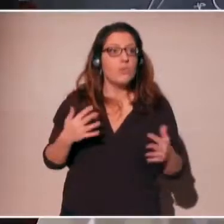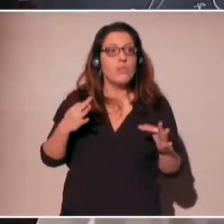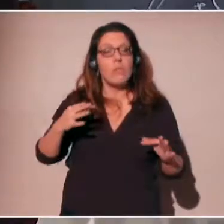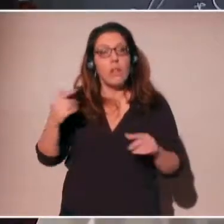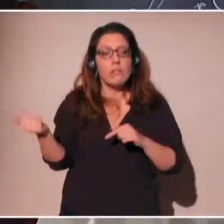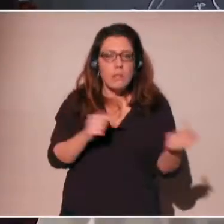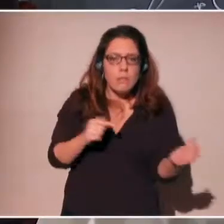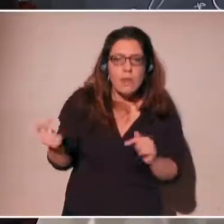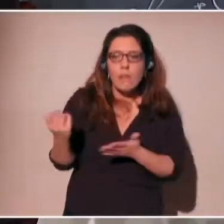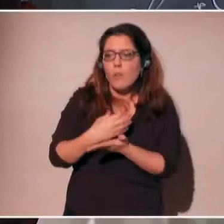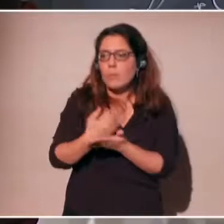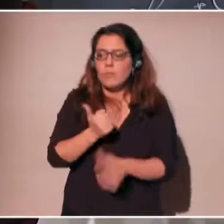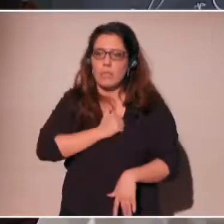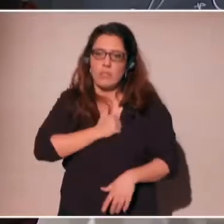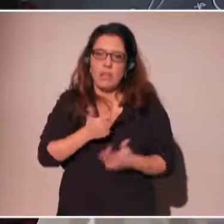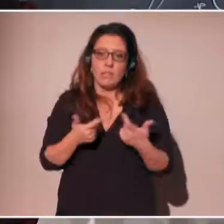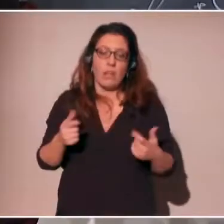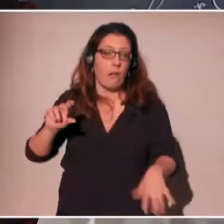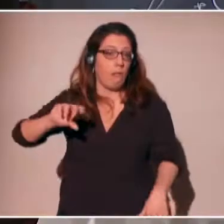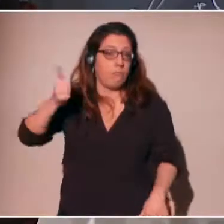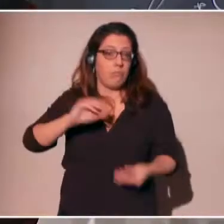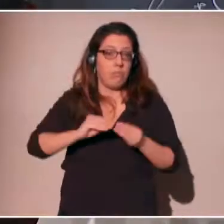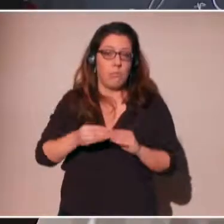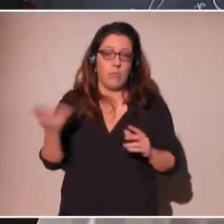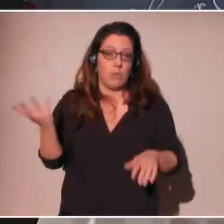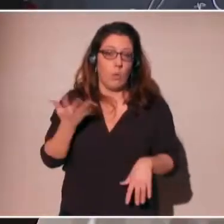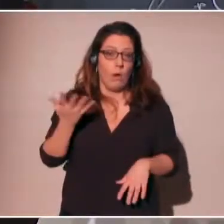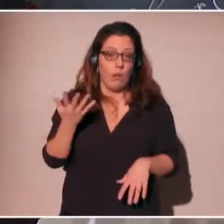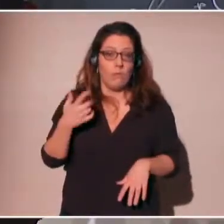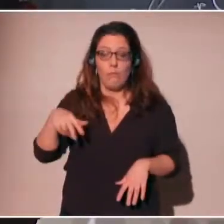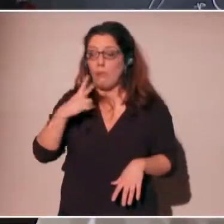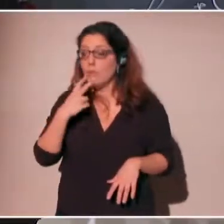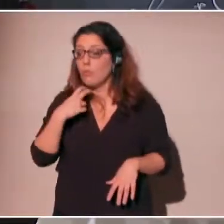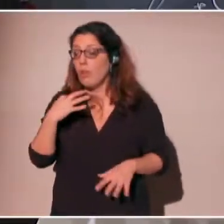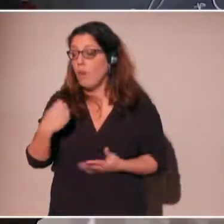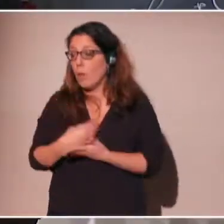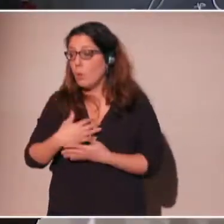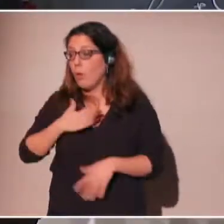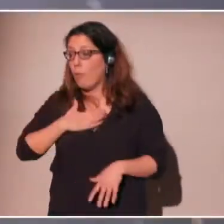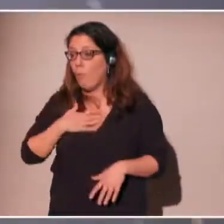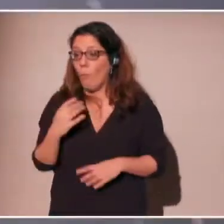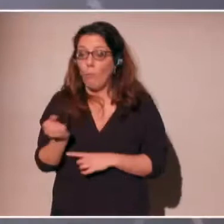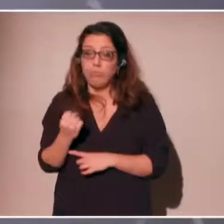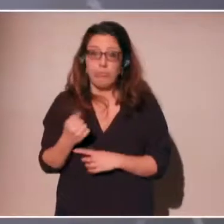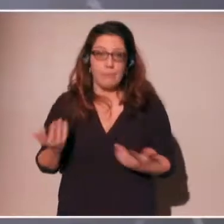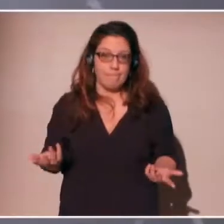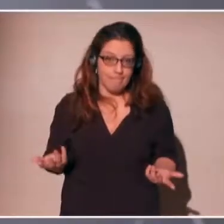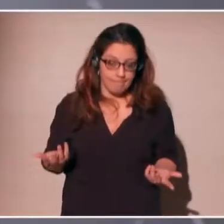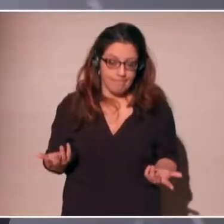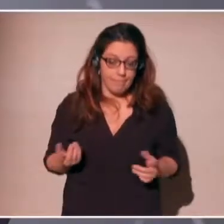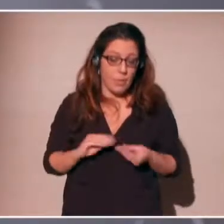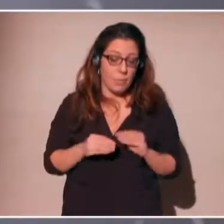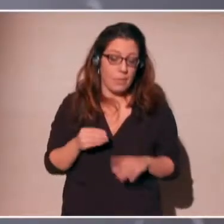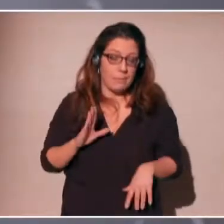données personnelles, le premier des problèmes, c'est le manque d'intérêt des citoyens pour leurs propres données personnelles. Et si les